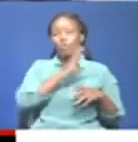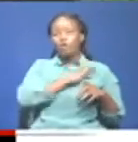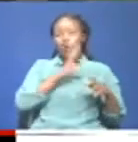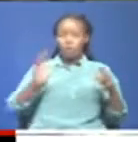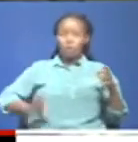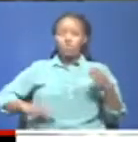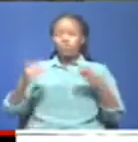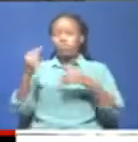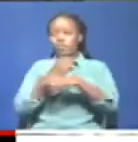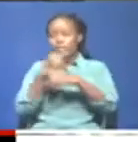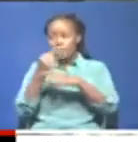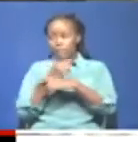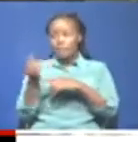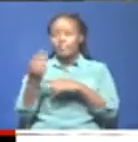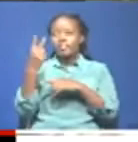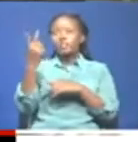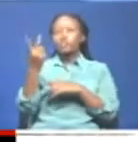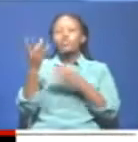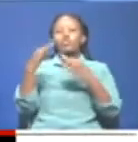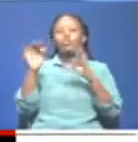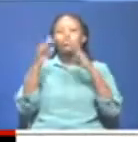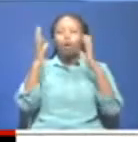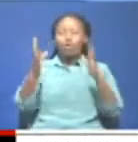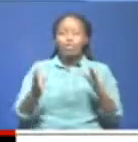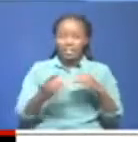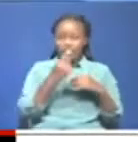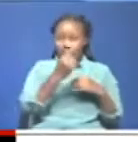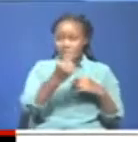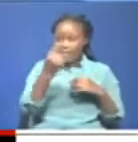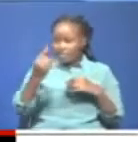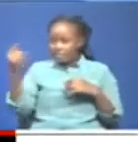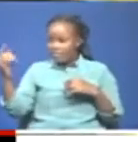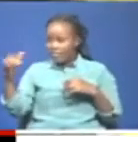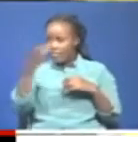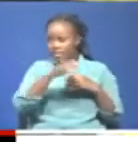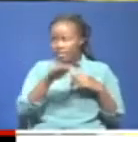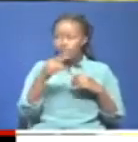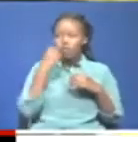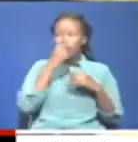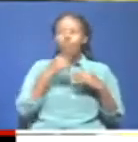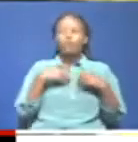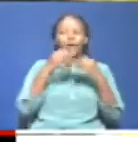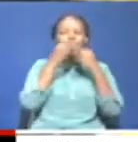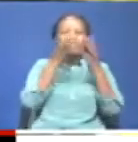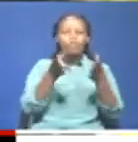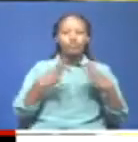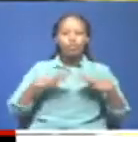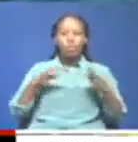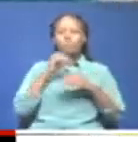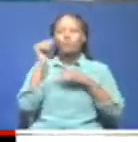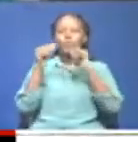maafisa wawili katika kila wadi watakaotoa uhamasisho kwa umma kuhusu uchaguzi mkuu huo.